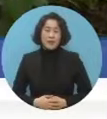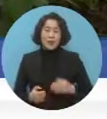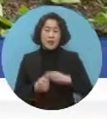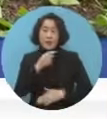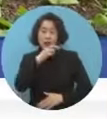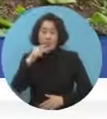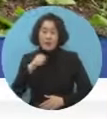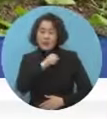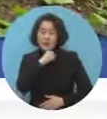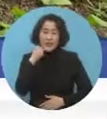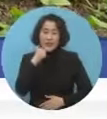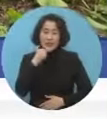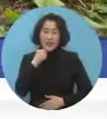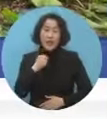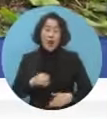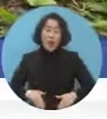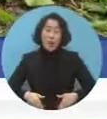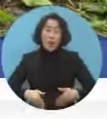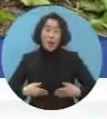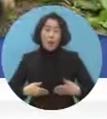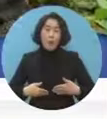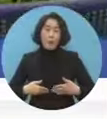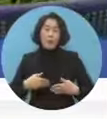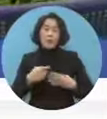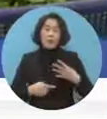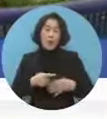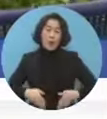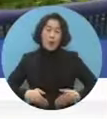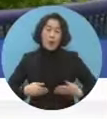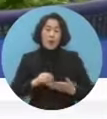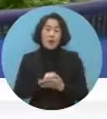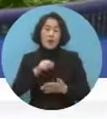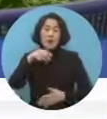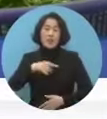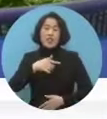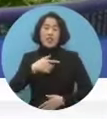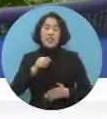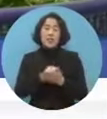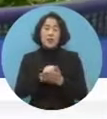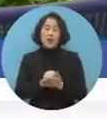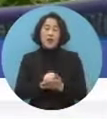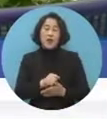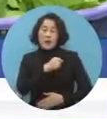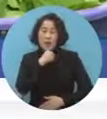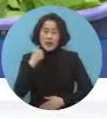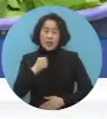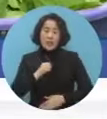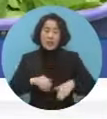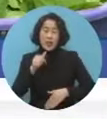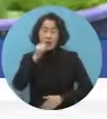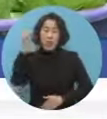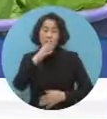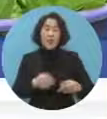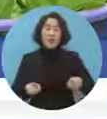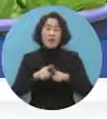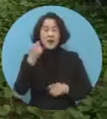독특한 향으로 입맛을 돋구는 대표적인 봄나물 치나물이 제철입니다. 전남 광양에서는 치나물 수확이 한창입니다.